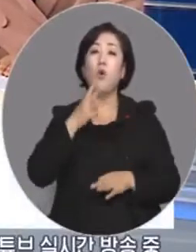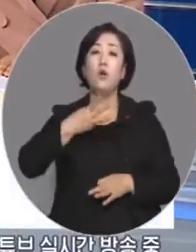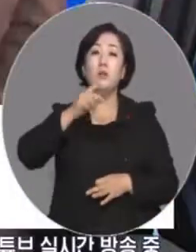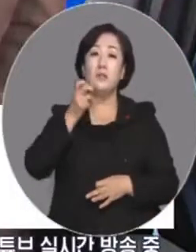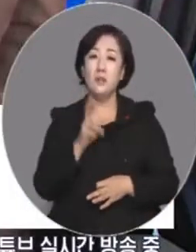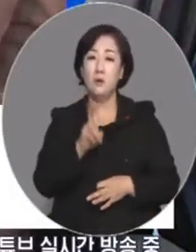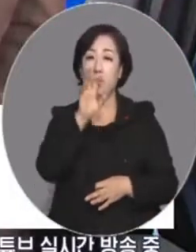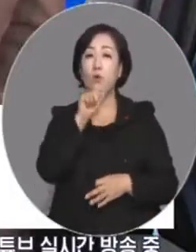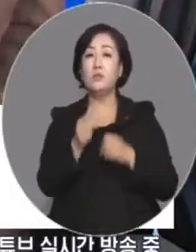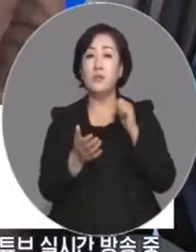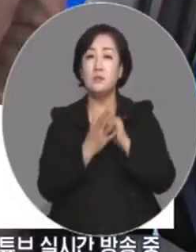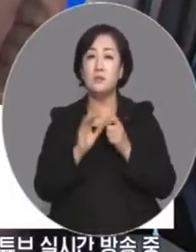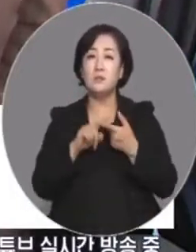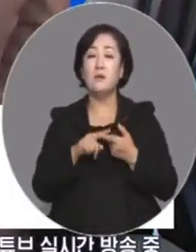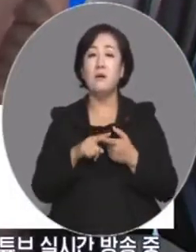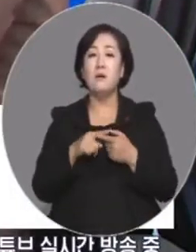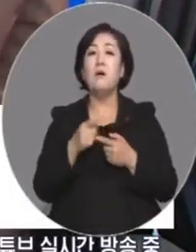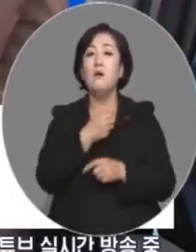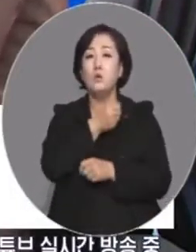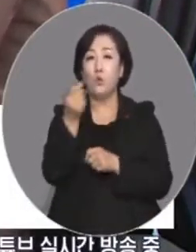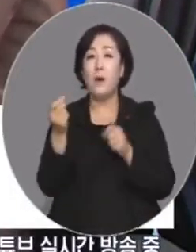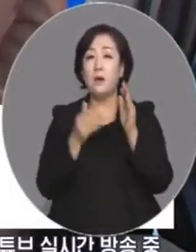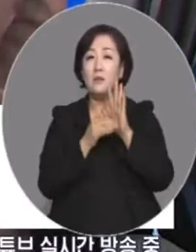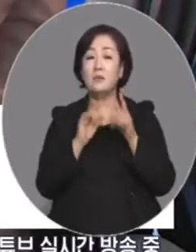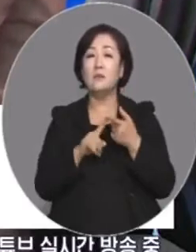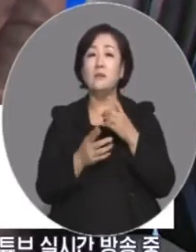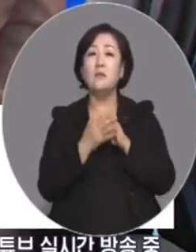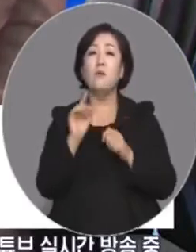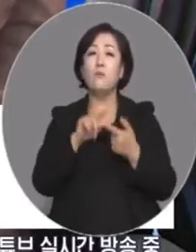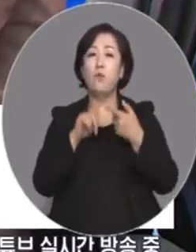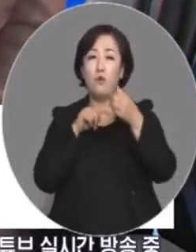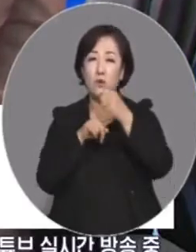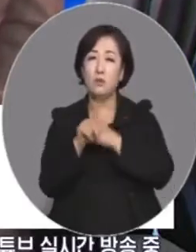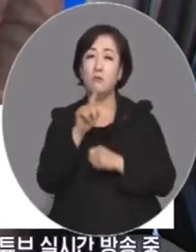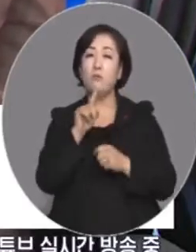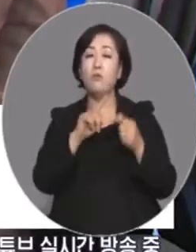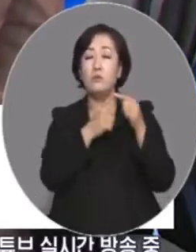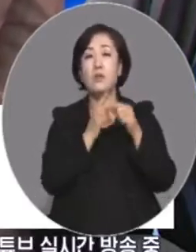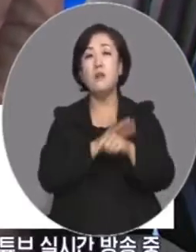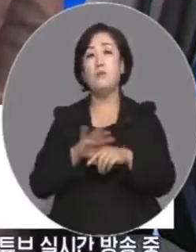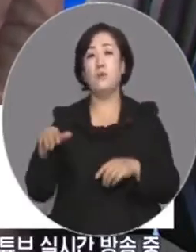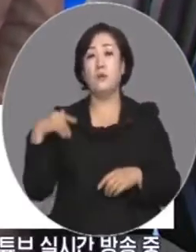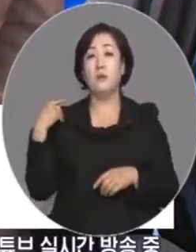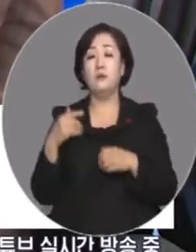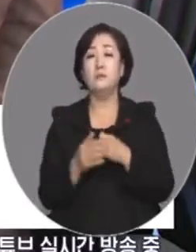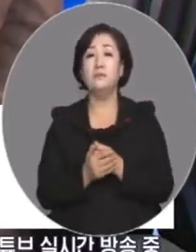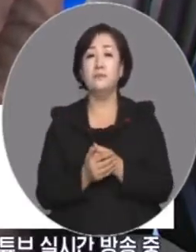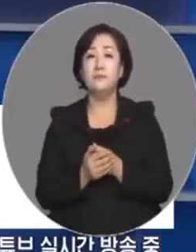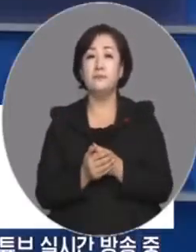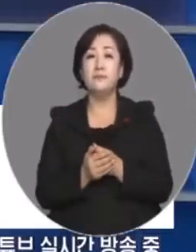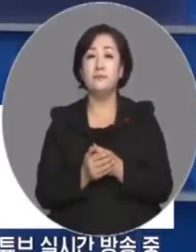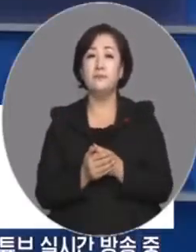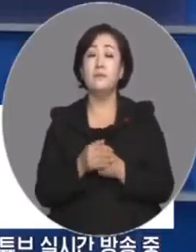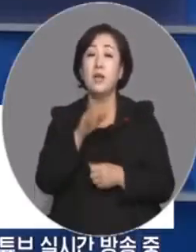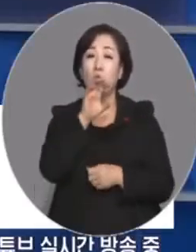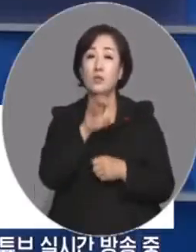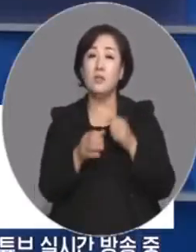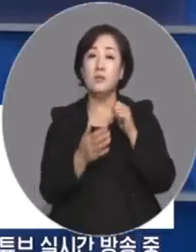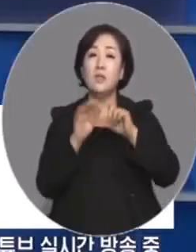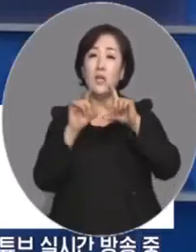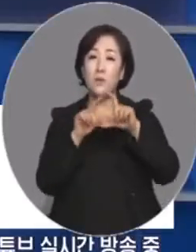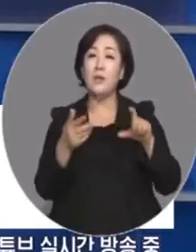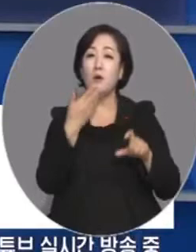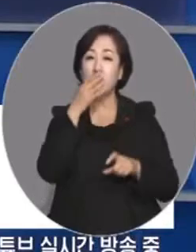홀덤펍에서 도박이 이루어지고 있다였는데 홀덤펍이 좀 생소한 분들 계실 것 같아요. 어떤 곳이죠? 네, 이곳은 이제